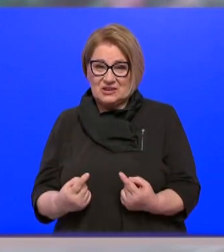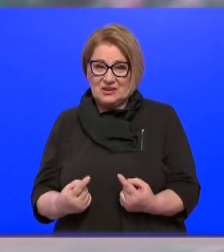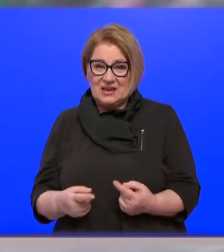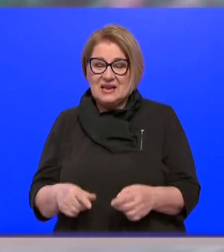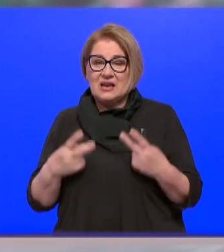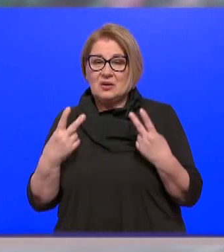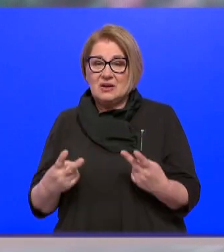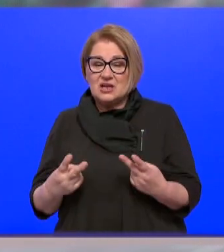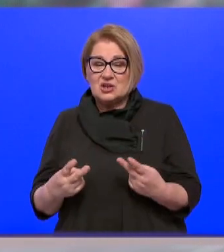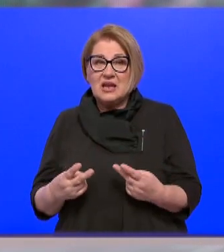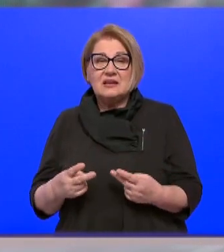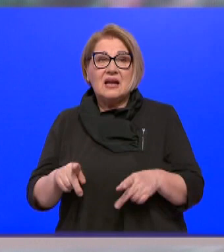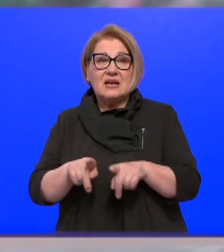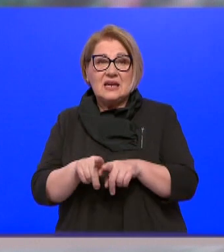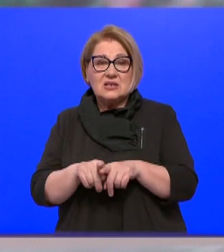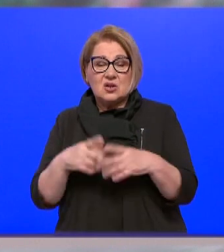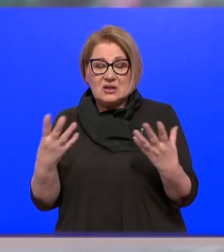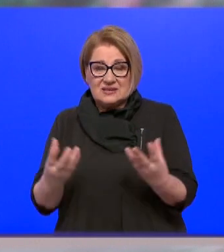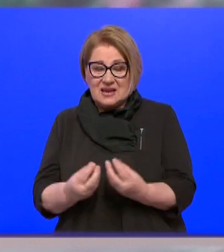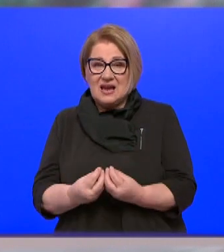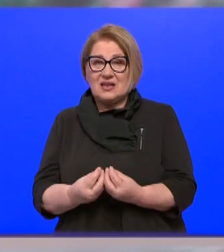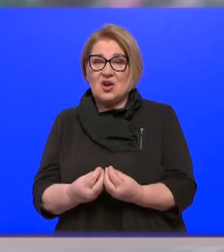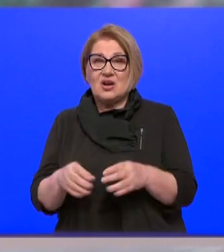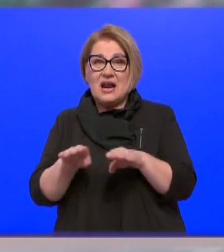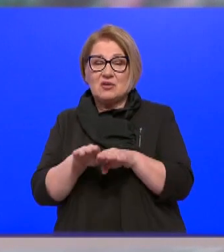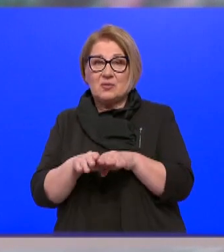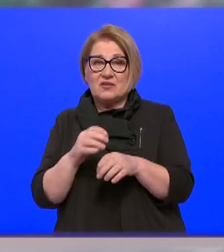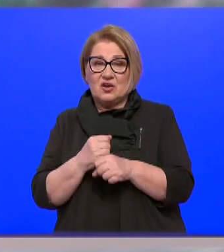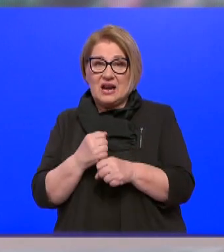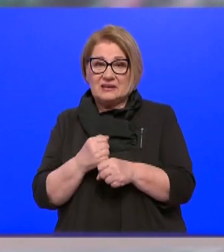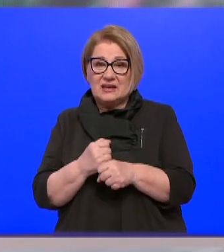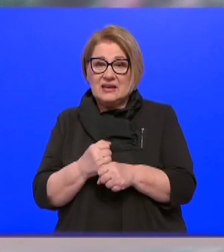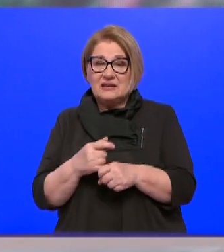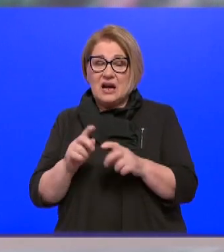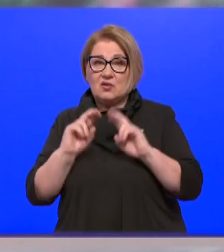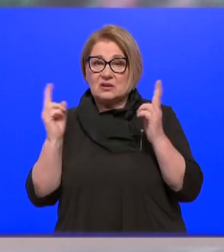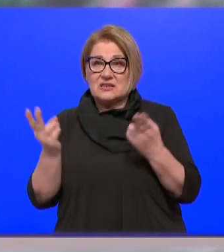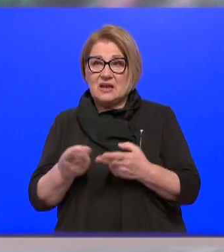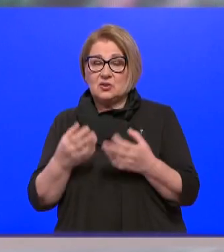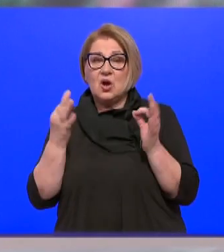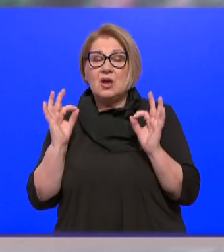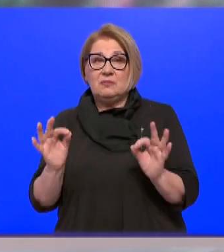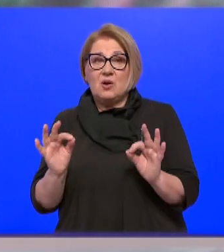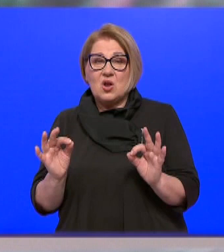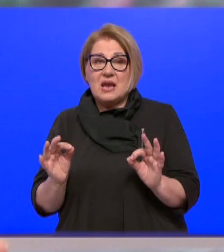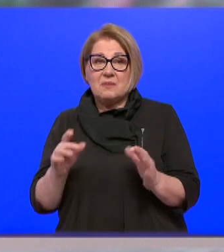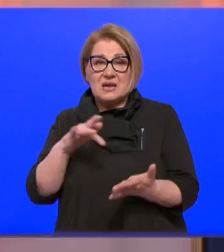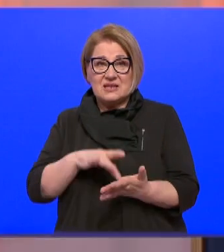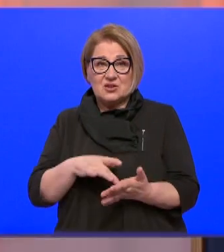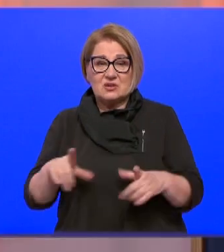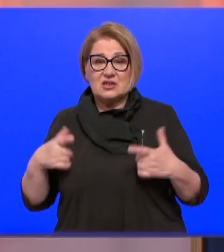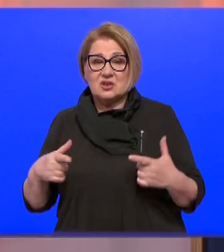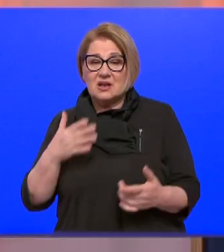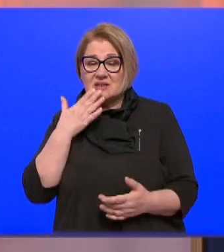da je jako važno da žene i muškarci zajednički ravnopravno rade da od ovog svijeta naprave bolje mjesto za život. Hvala vam